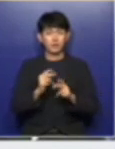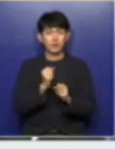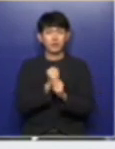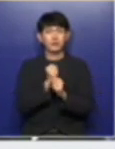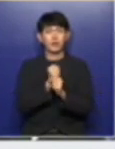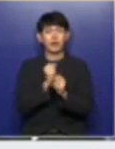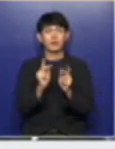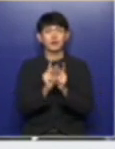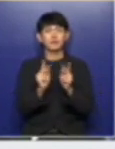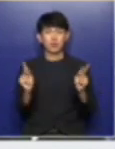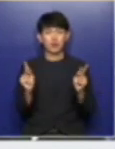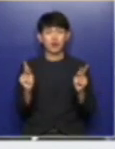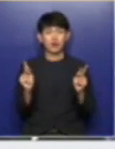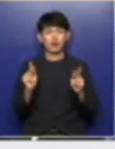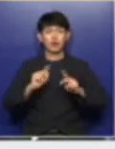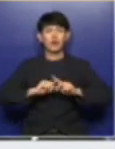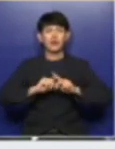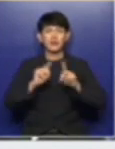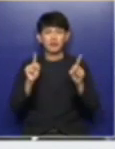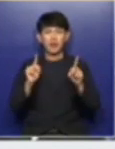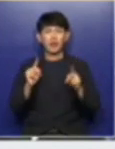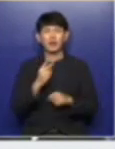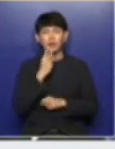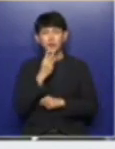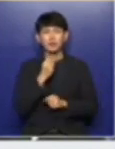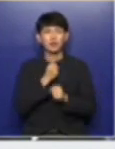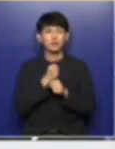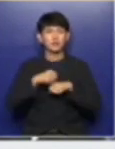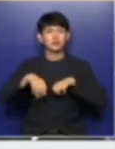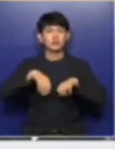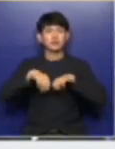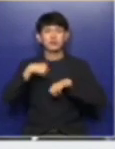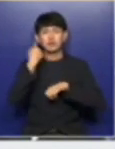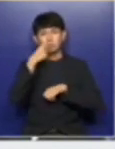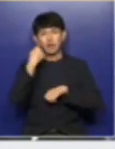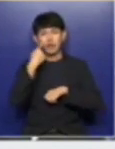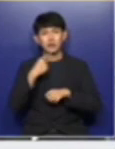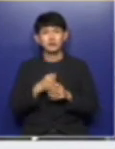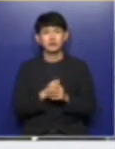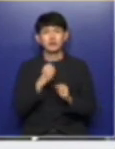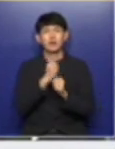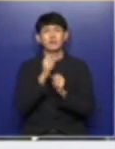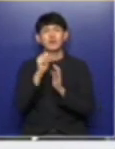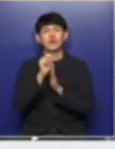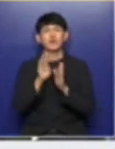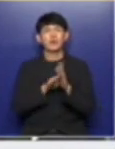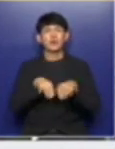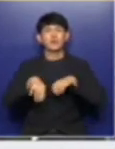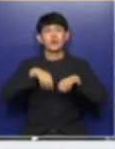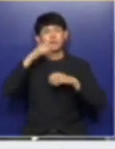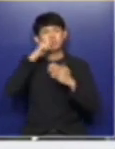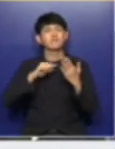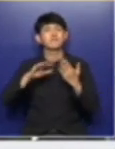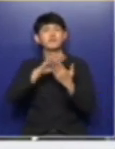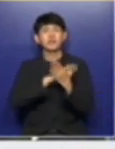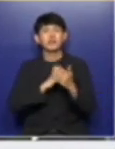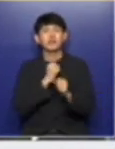งนี้ทั้งที่องค์กรบริหารสูงสุดคือคณะรัฐมนตรีคือผู้กำหนดนโยบายในการบริหารประเทศ